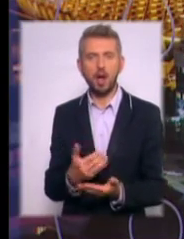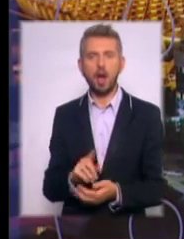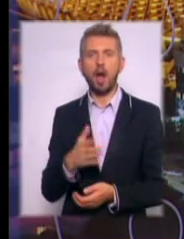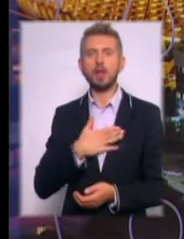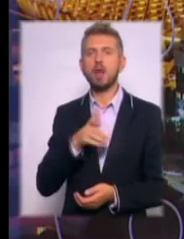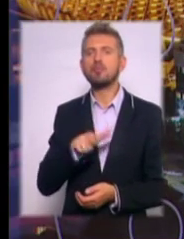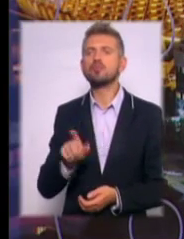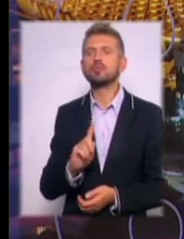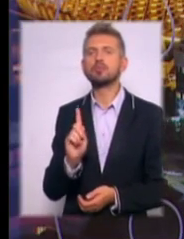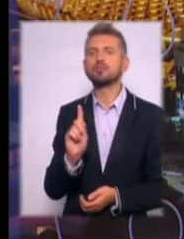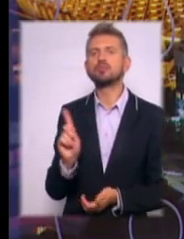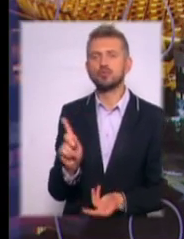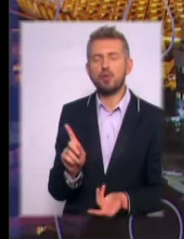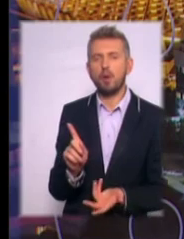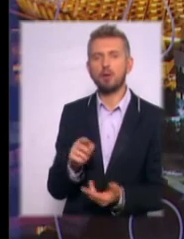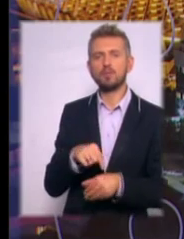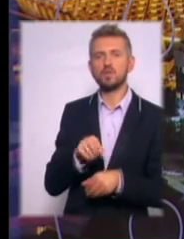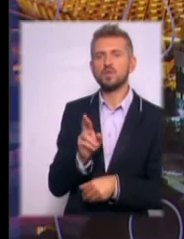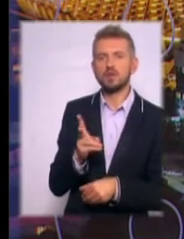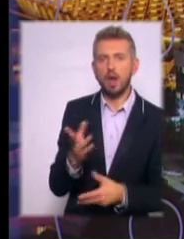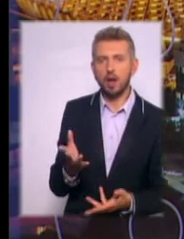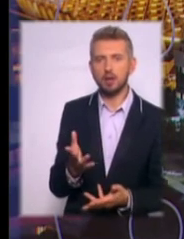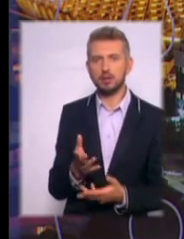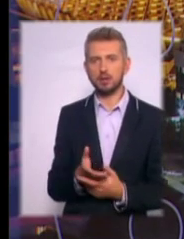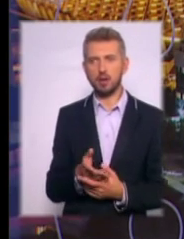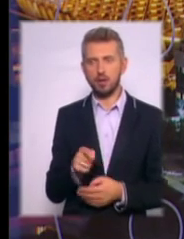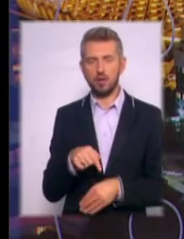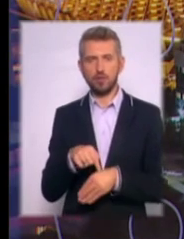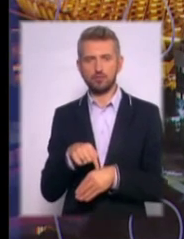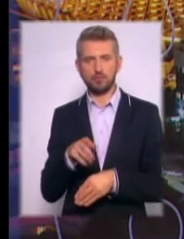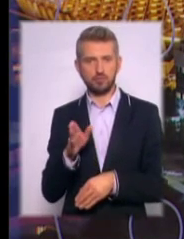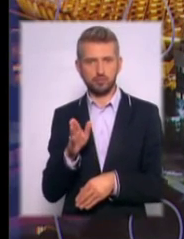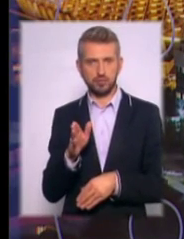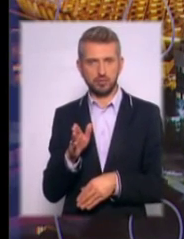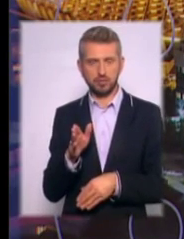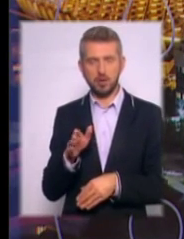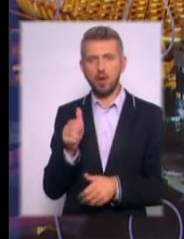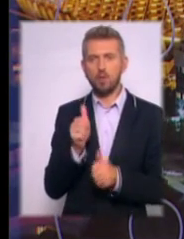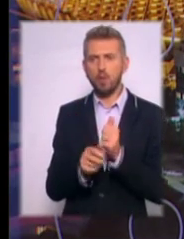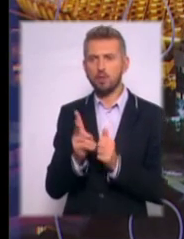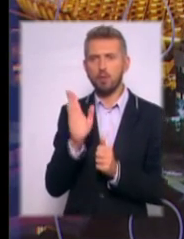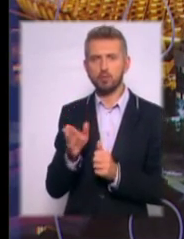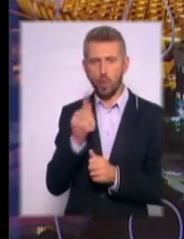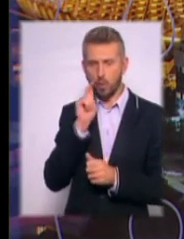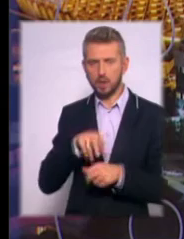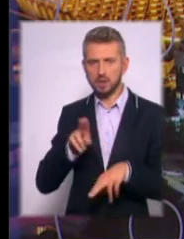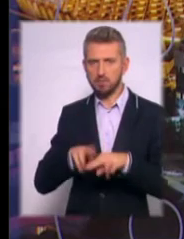люди і як вони там себе будуть почувати? Хлопчиками для биття буде кожен, в кого буде український паспорт віднині,